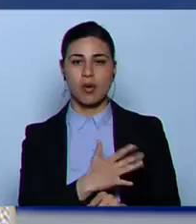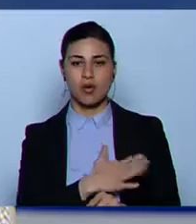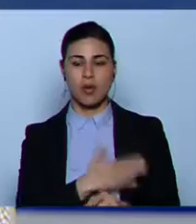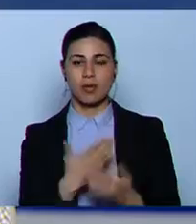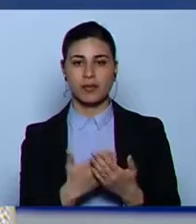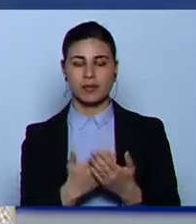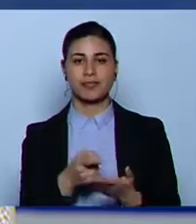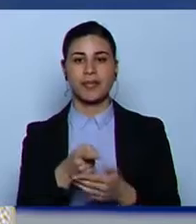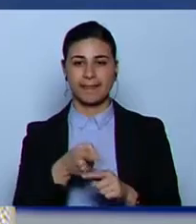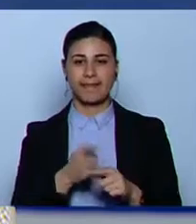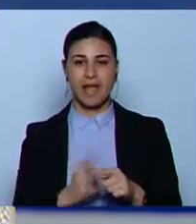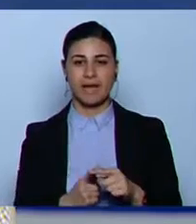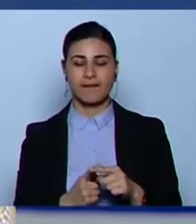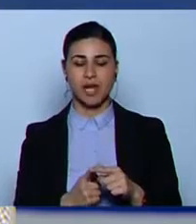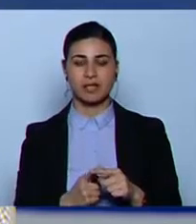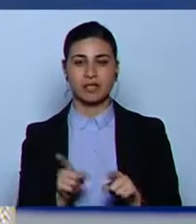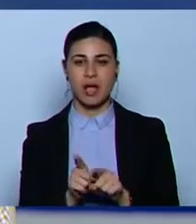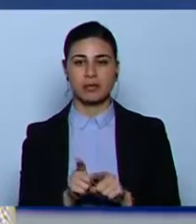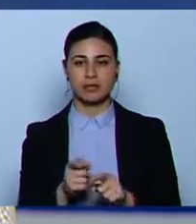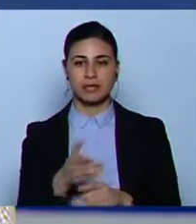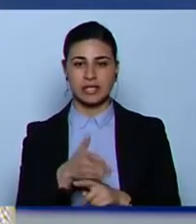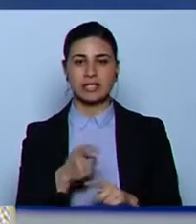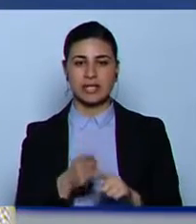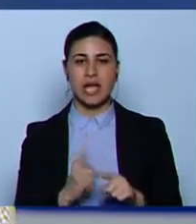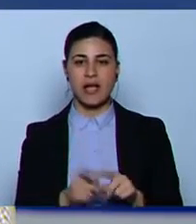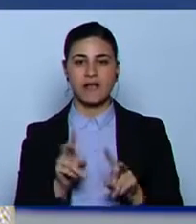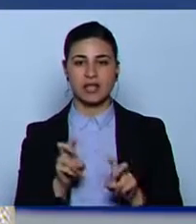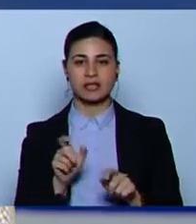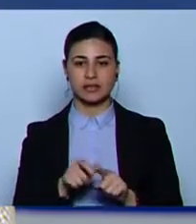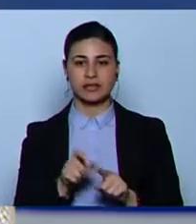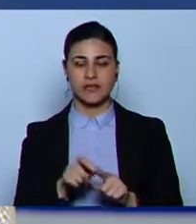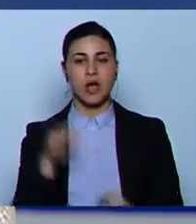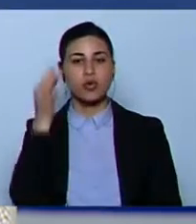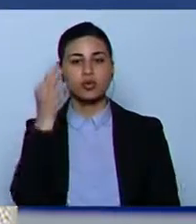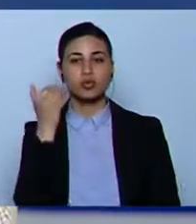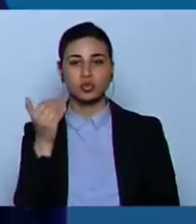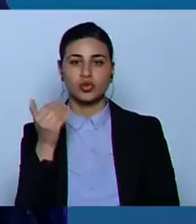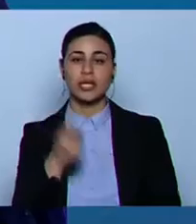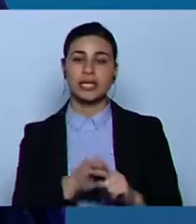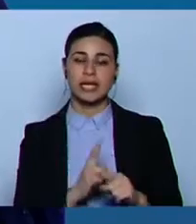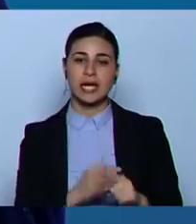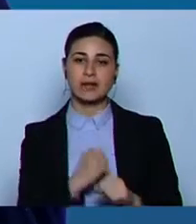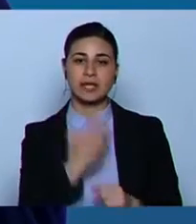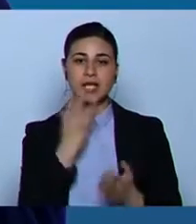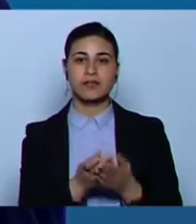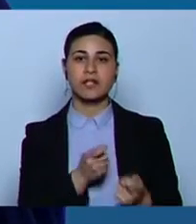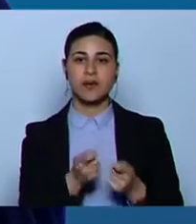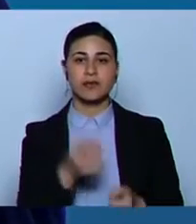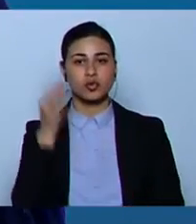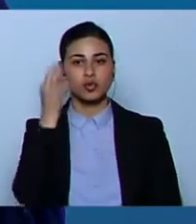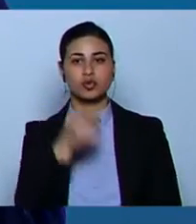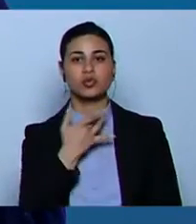ანუ 50-ნახევარ სუბსიდია, ნახევარ სუბსიდიას აკეთებს ქალაქ ზუგდიდის მუნიციპალიტეტი, ნახევარ თვითმართველი